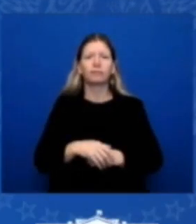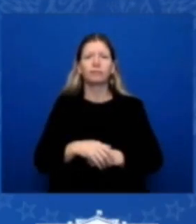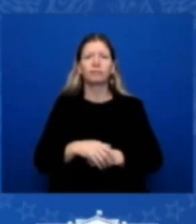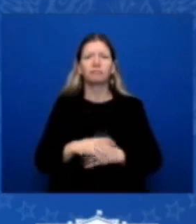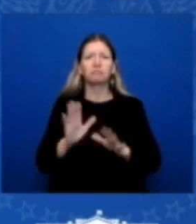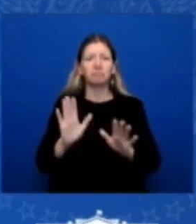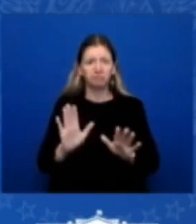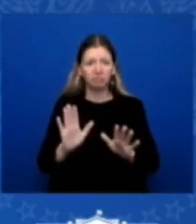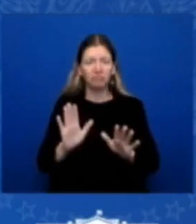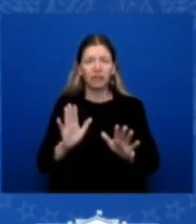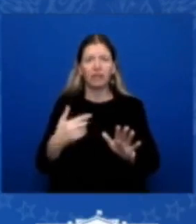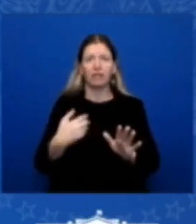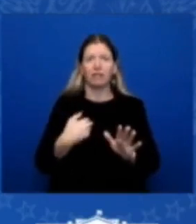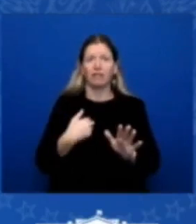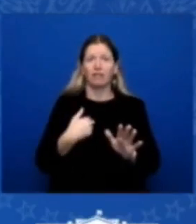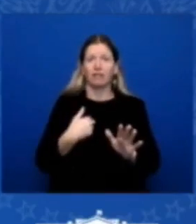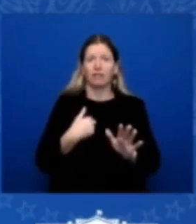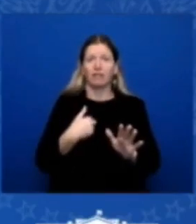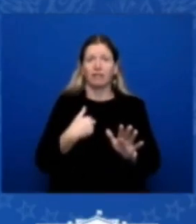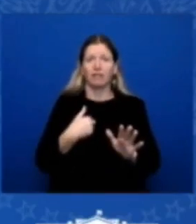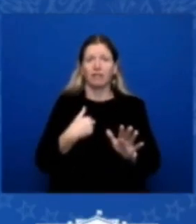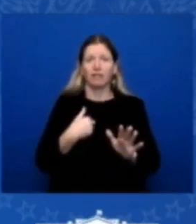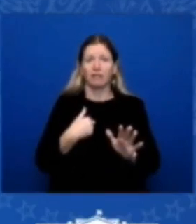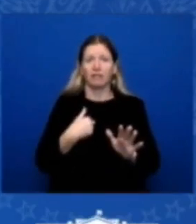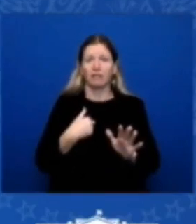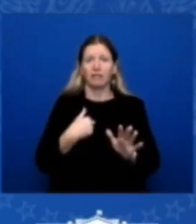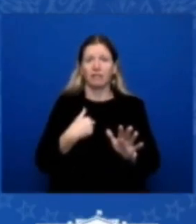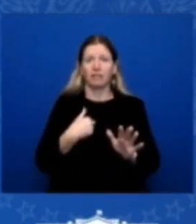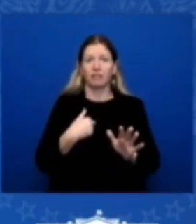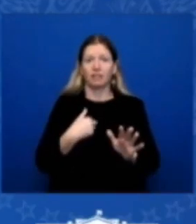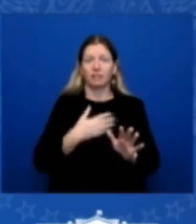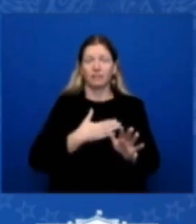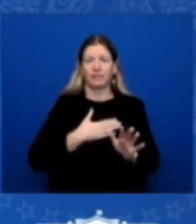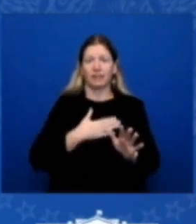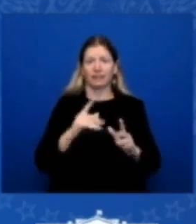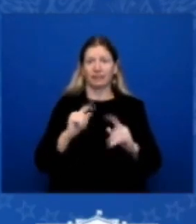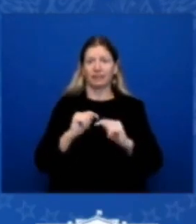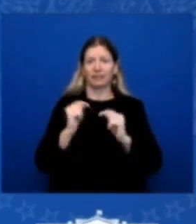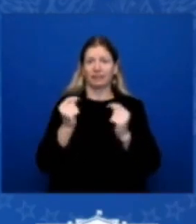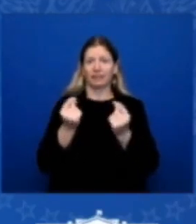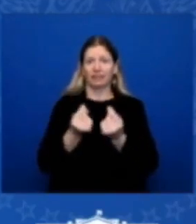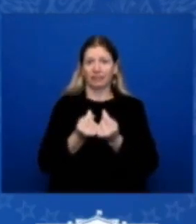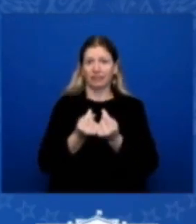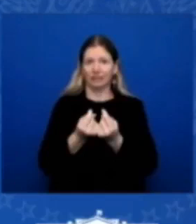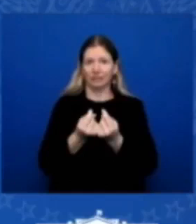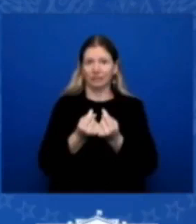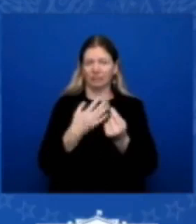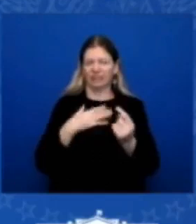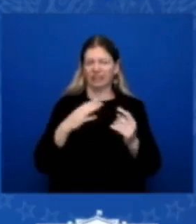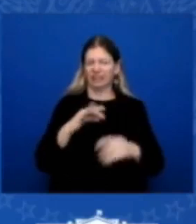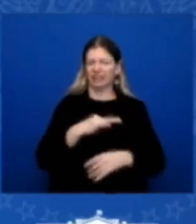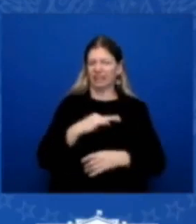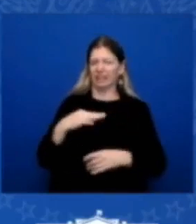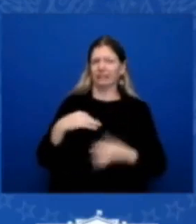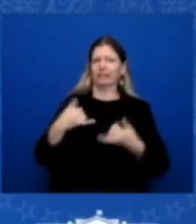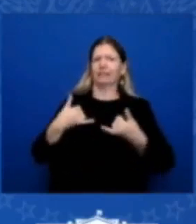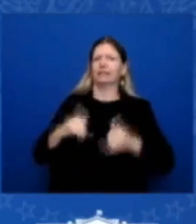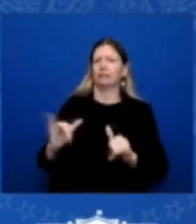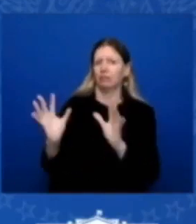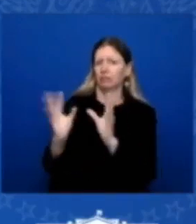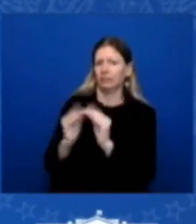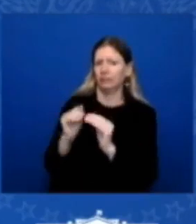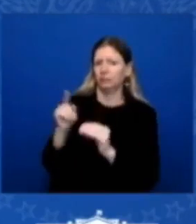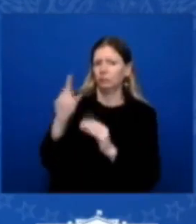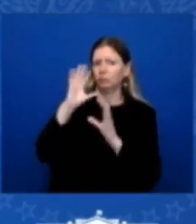giderek Vietnam Komünist Partisi Genel Sekreteri Nguyen Phu Trong'la bir araya geldi. İki lider görüşmenin ardından